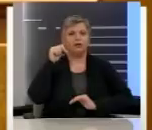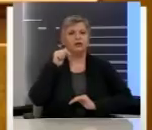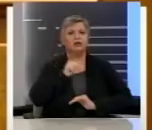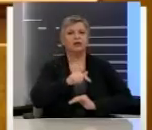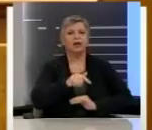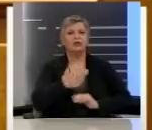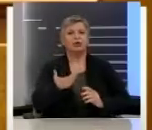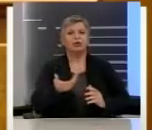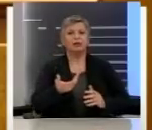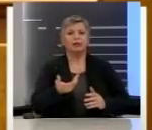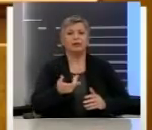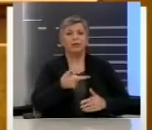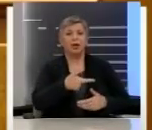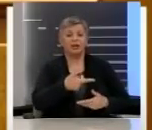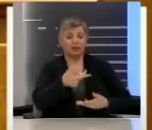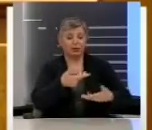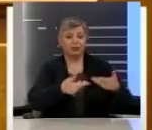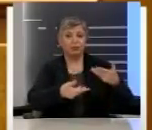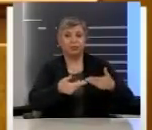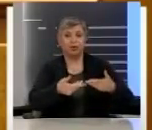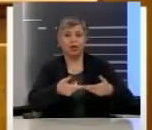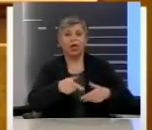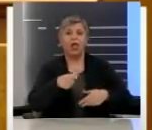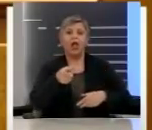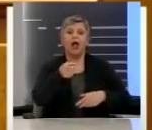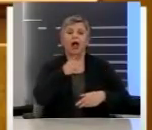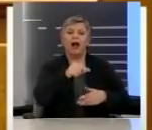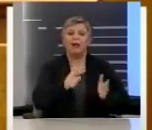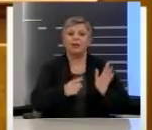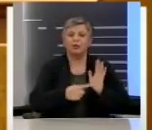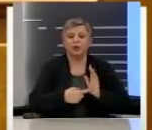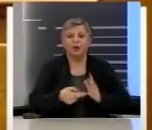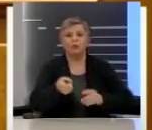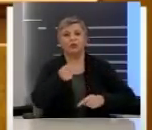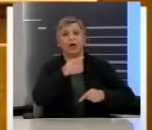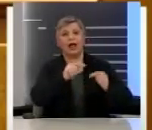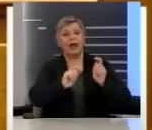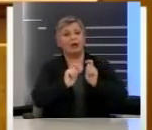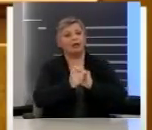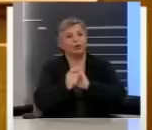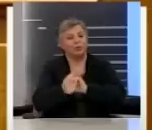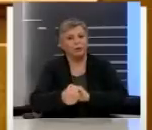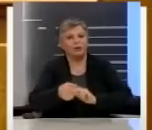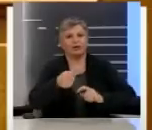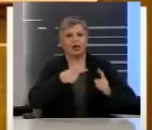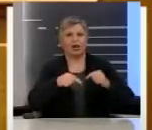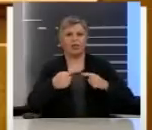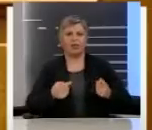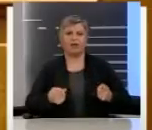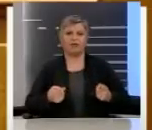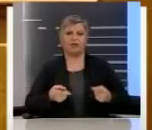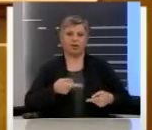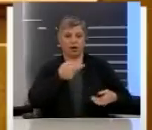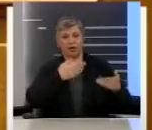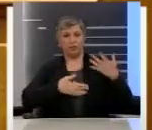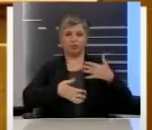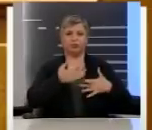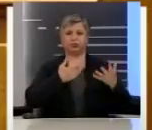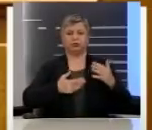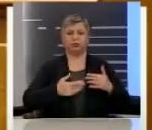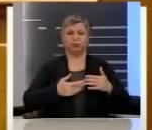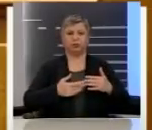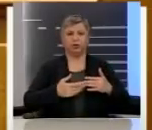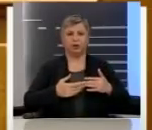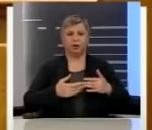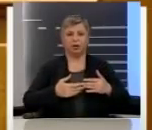της κατάθεσης άλλων νόμων? Και αν θα στρίψετε τελικά κάτω από το βάρος του πολιτικού